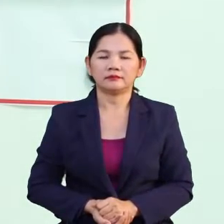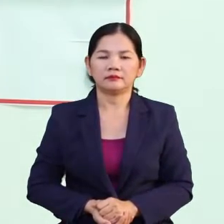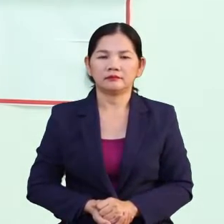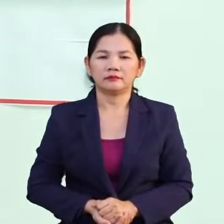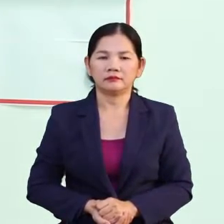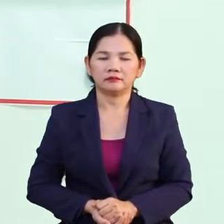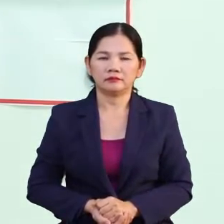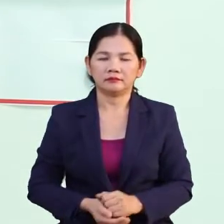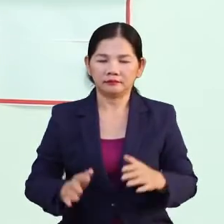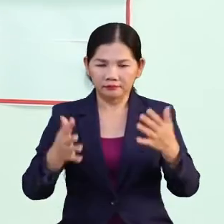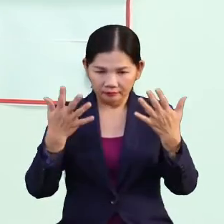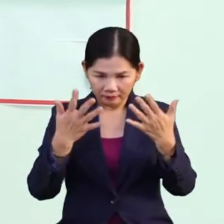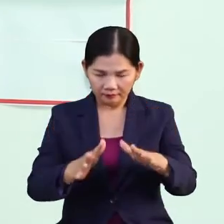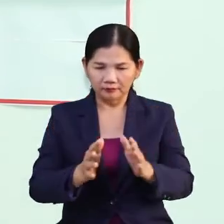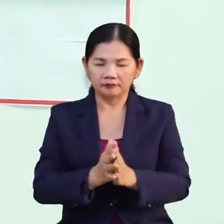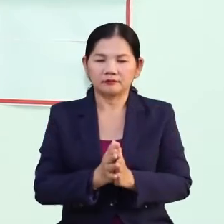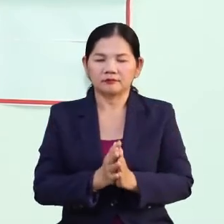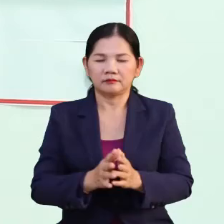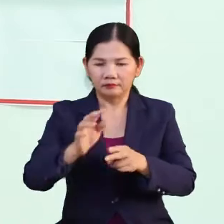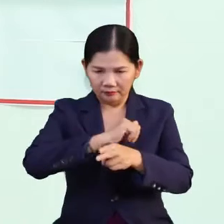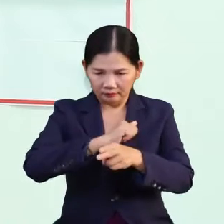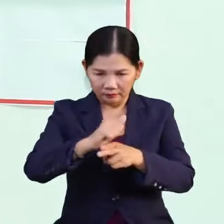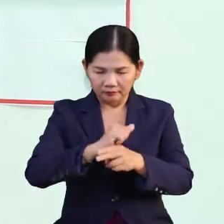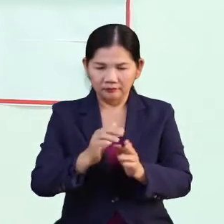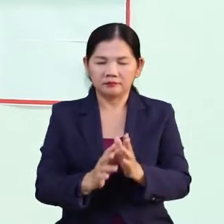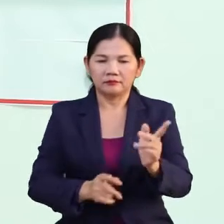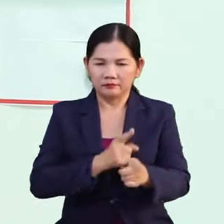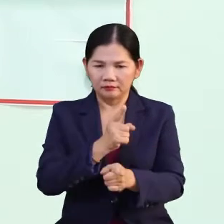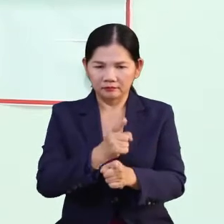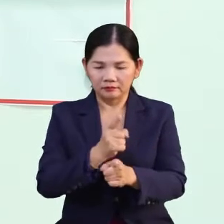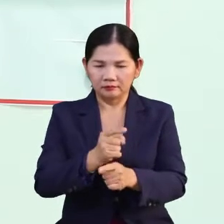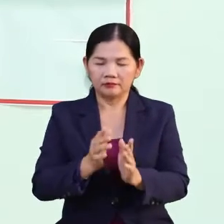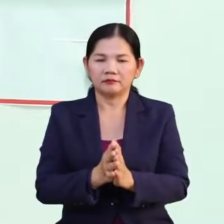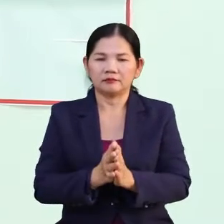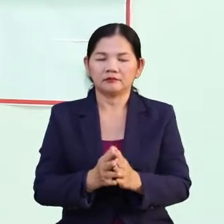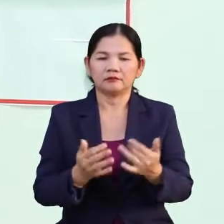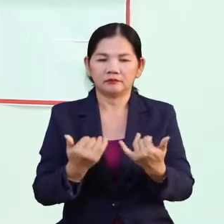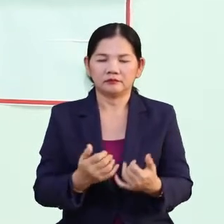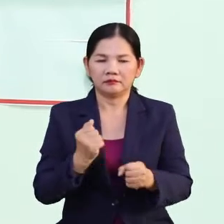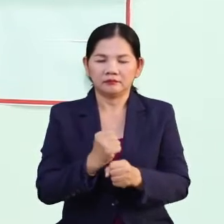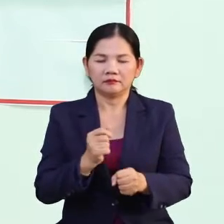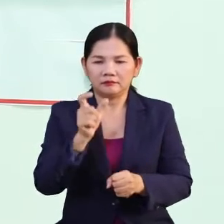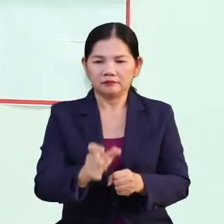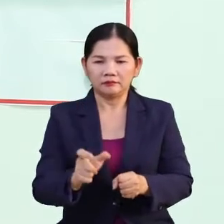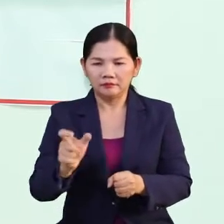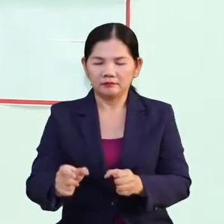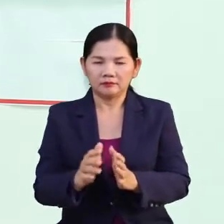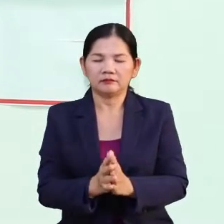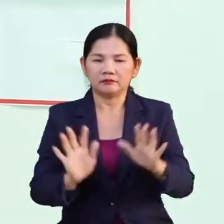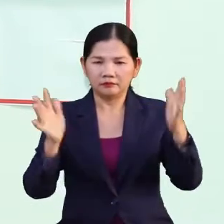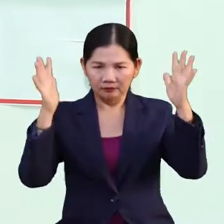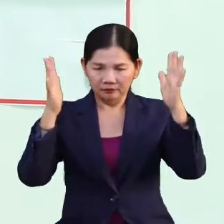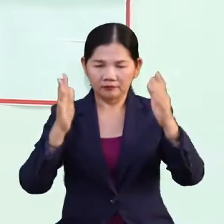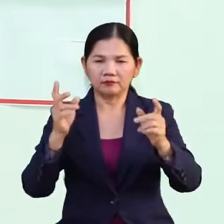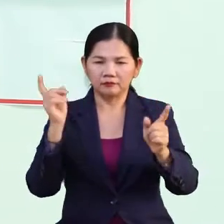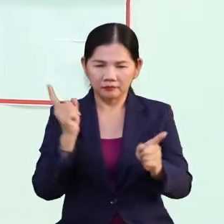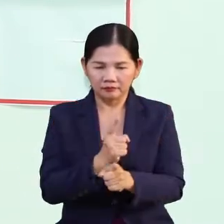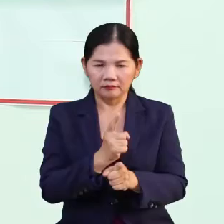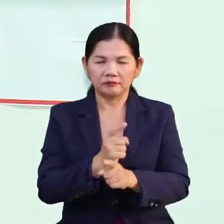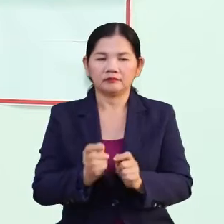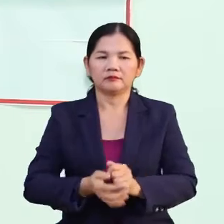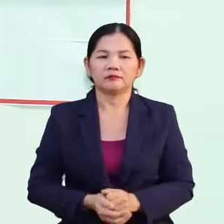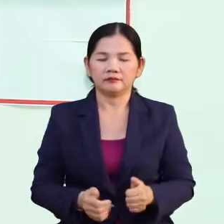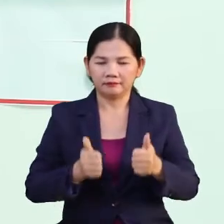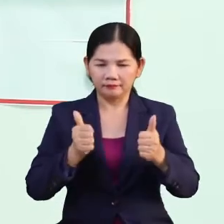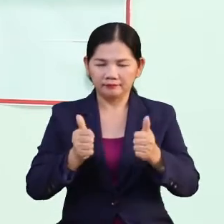ចាទាំងអស់នេះហើយគឺកូនត្រូវអនុវត្តវាឲ្យបានទើបកូនខ្លាចទៅជាចាមនុស្សម្នាក់ដែលគួរឲ្យស្ងើចសរសើរណាកូនណាចា